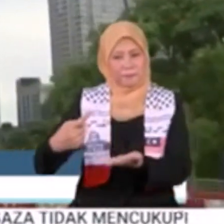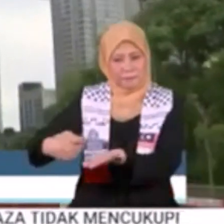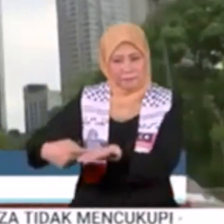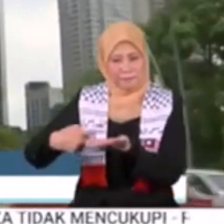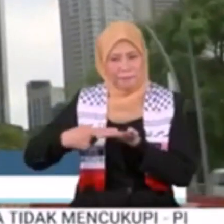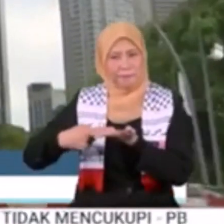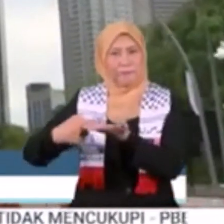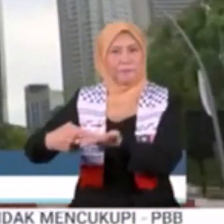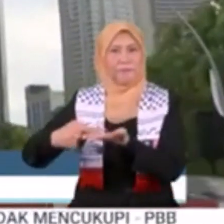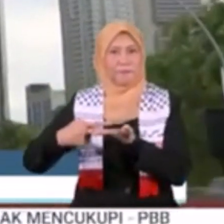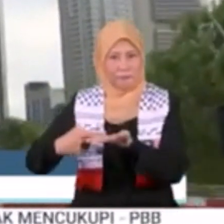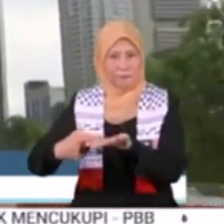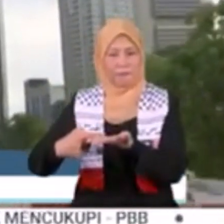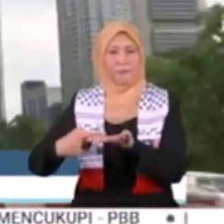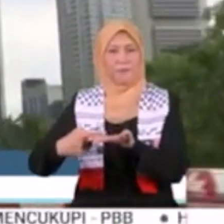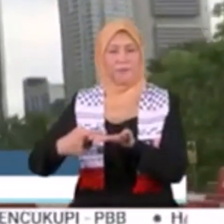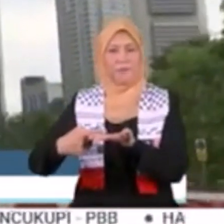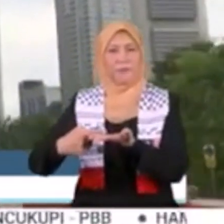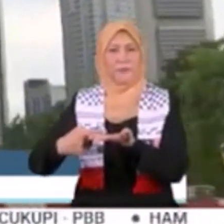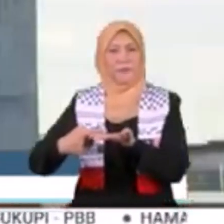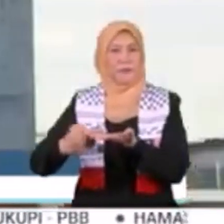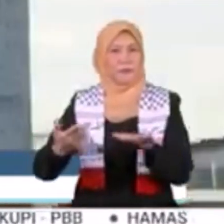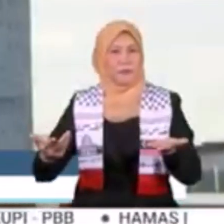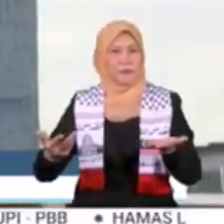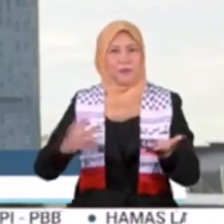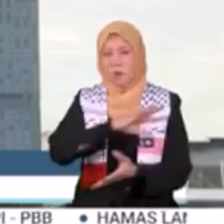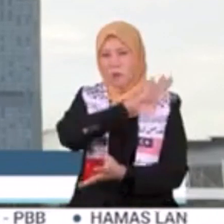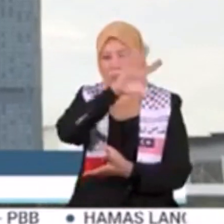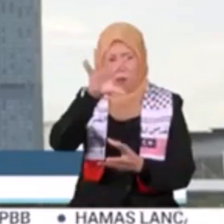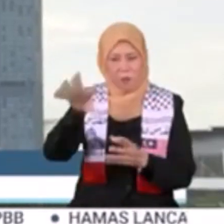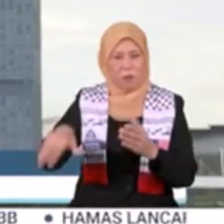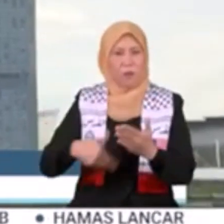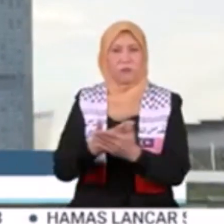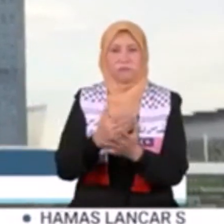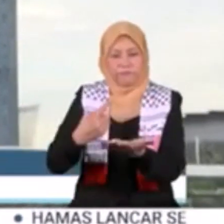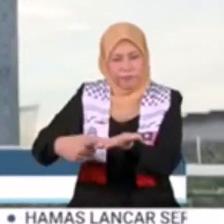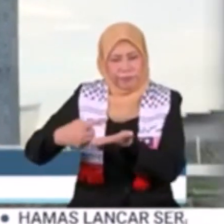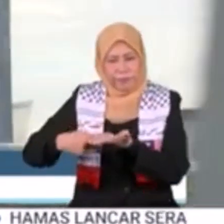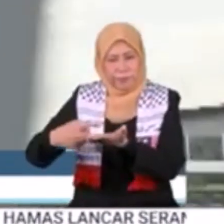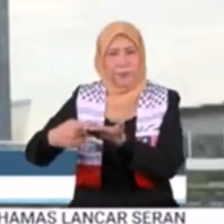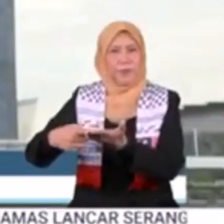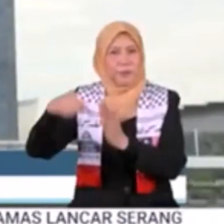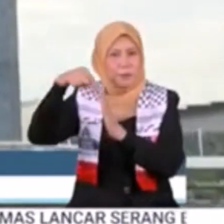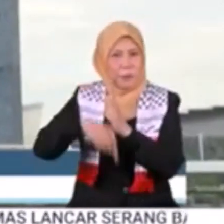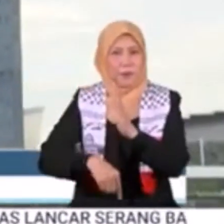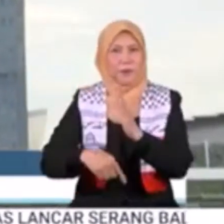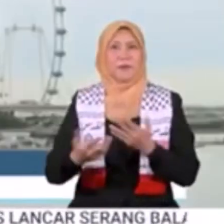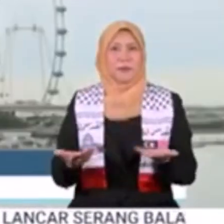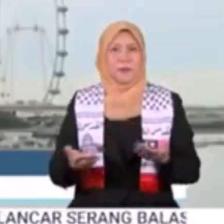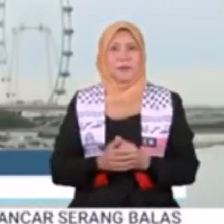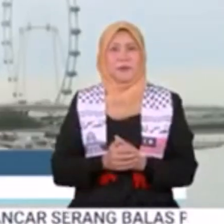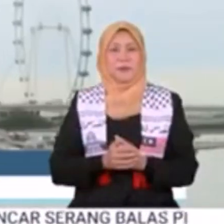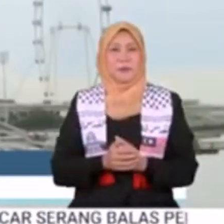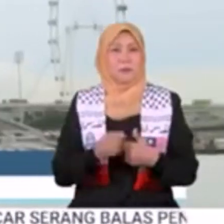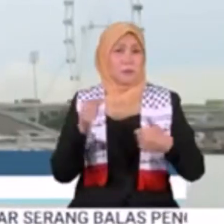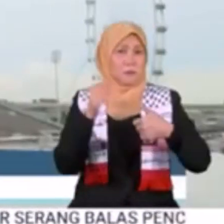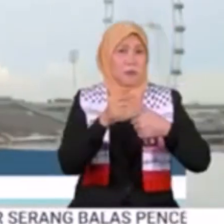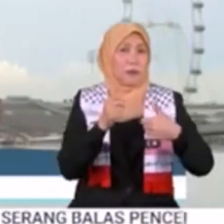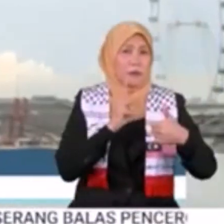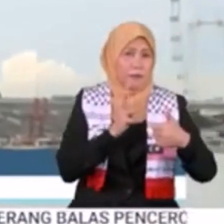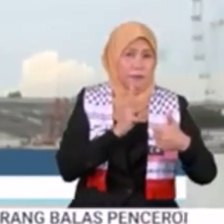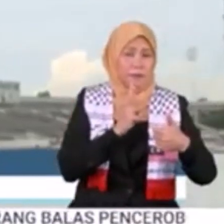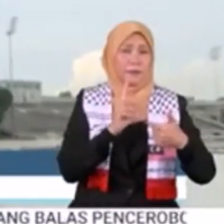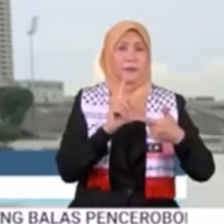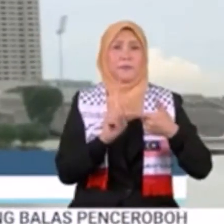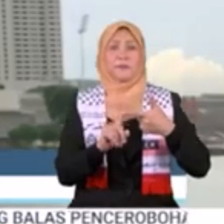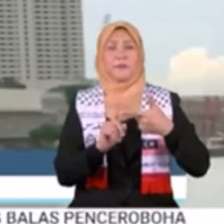perundingan pemantapan ini dari segi holistik. Jadi ini bukan kadar air saja. Ia